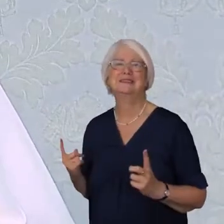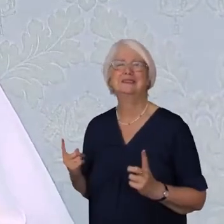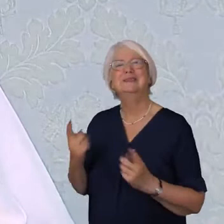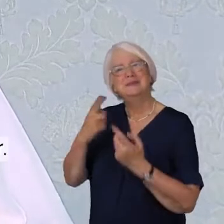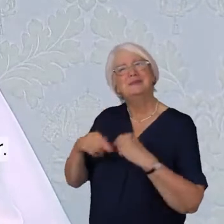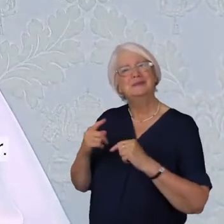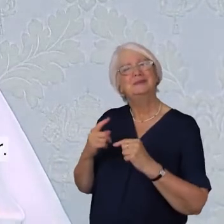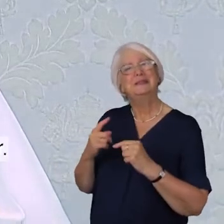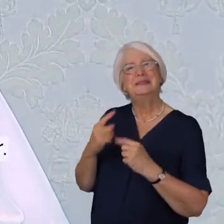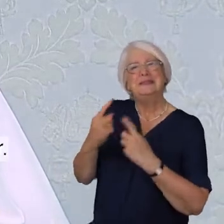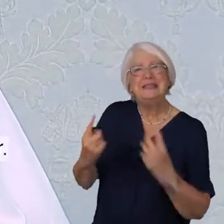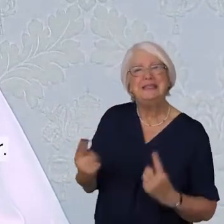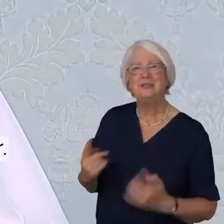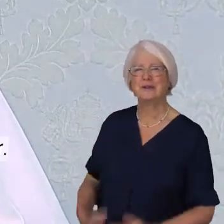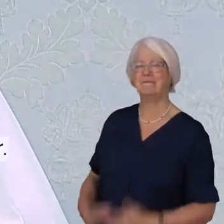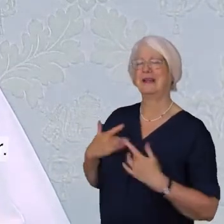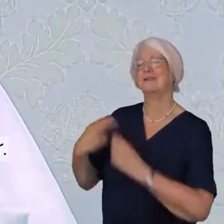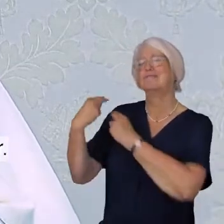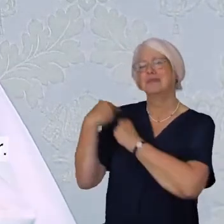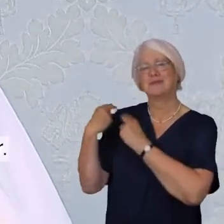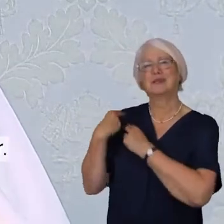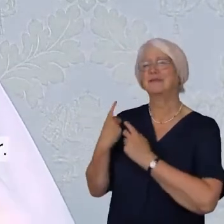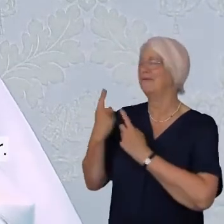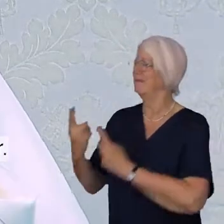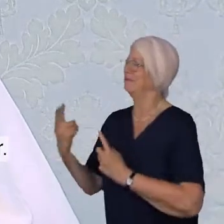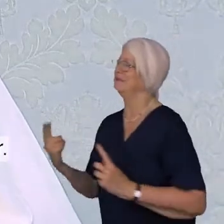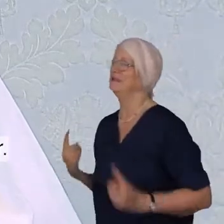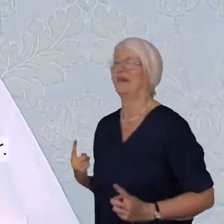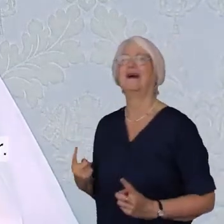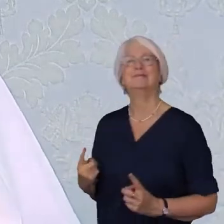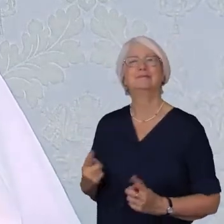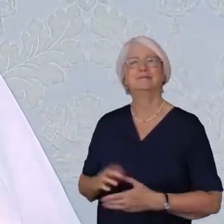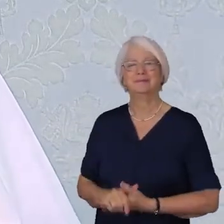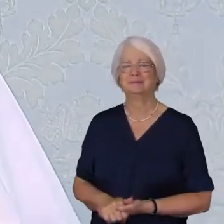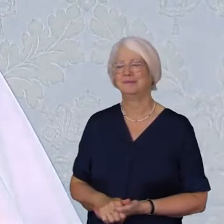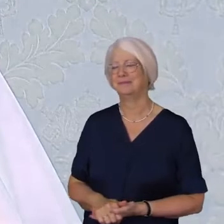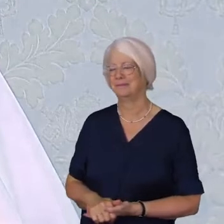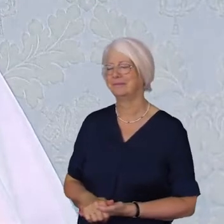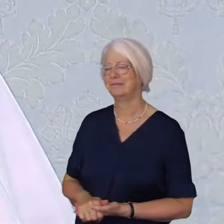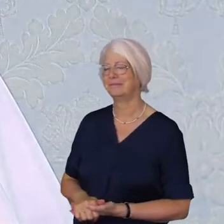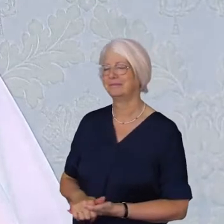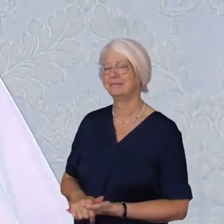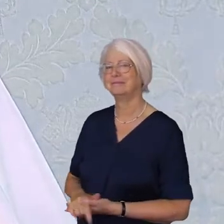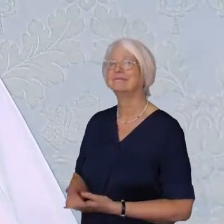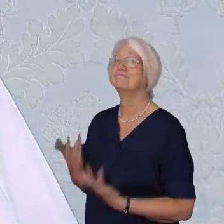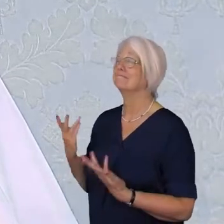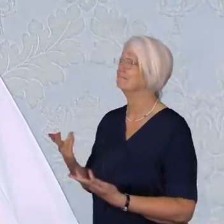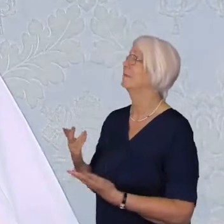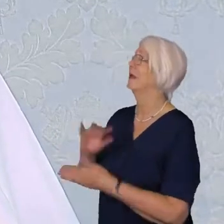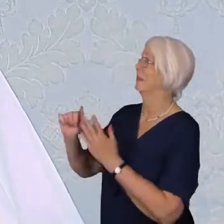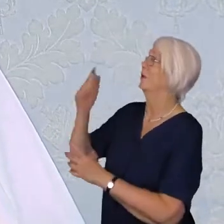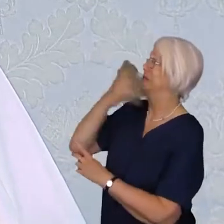altri. Sentiamoci responsabili gli uni degli altri. Lo Spirito